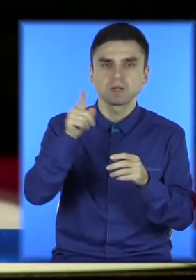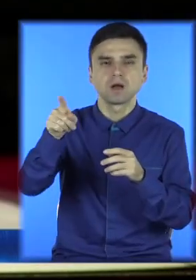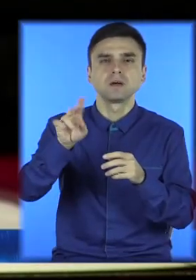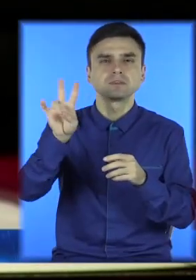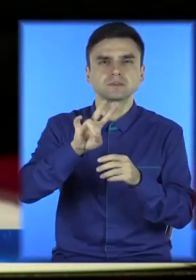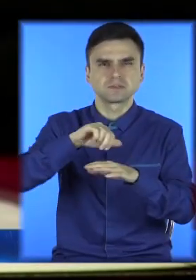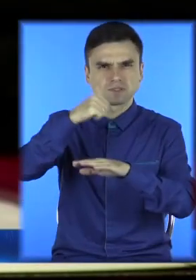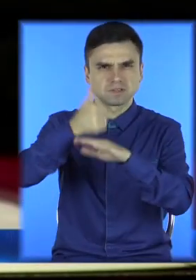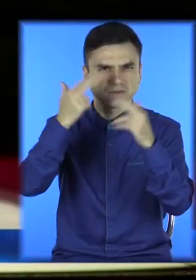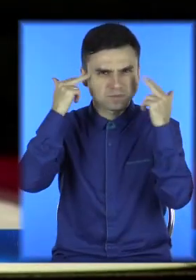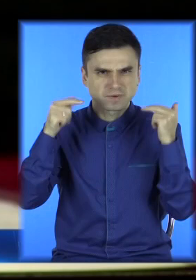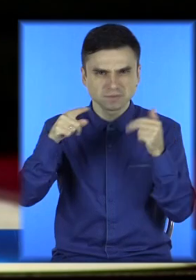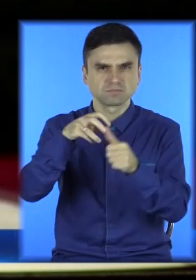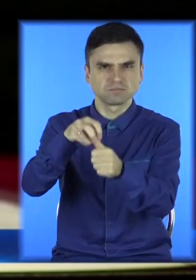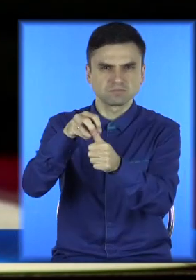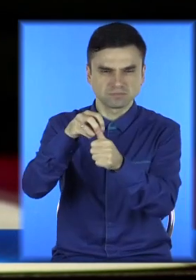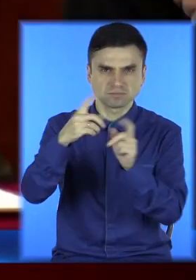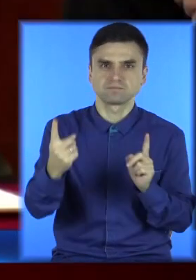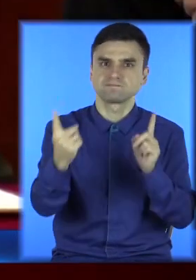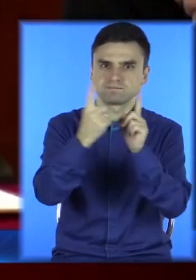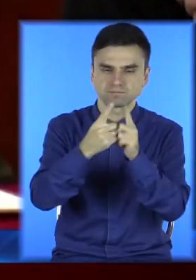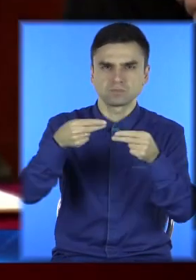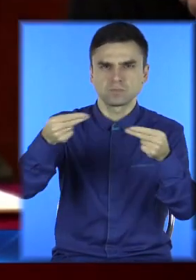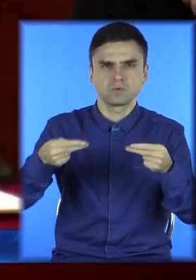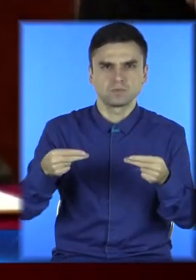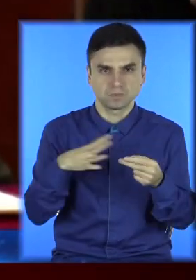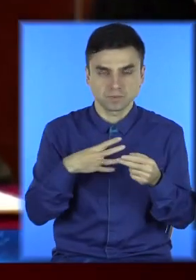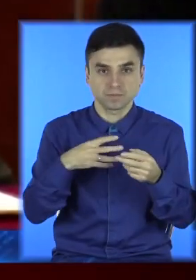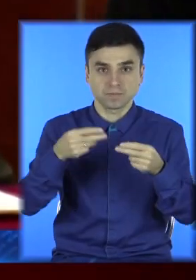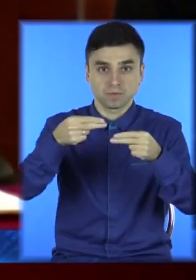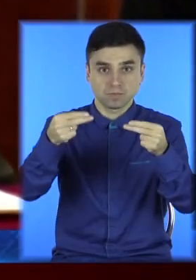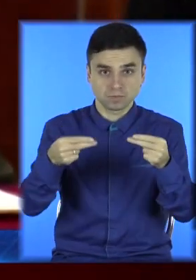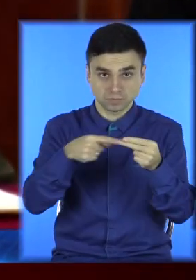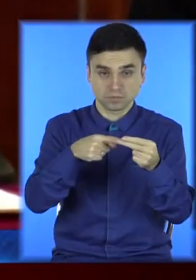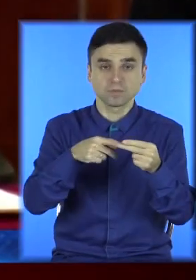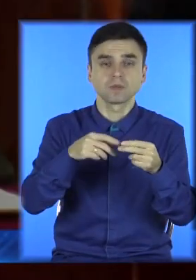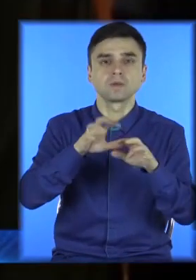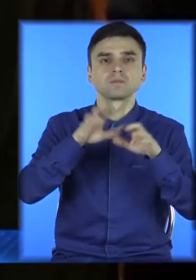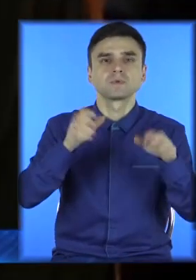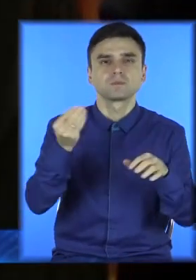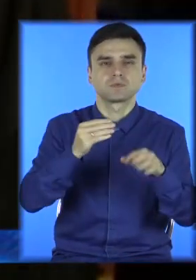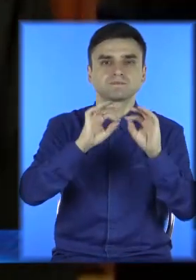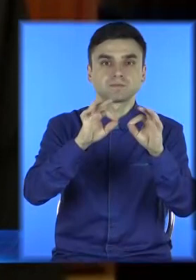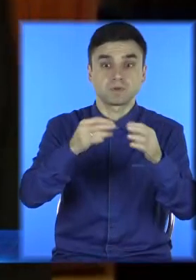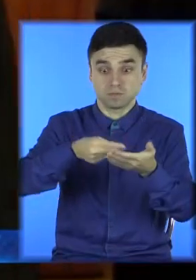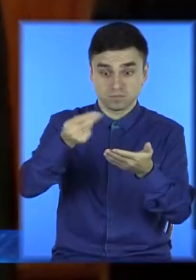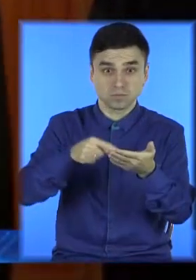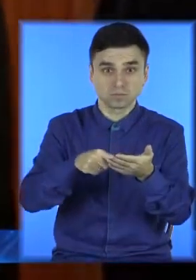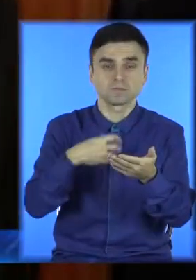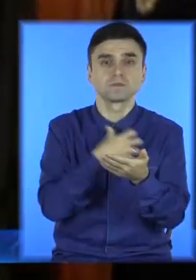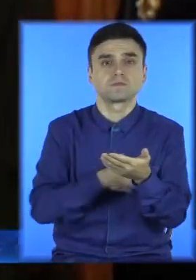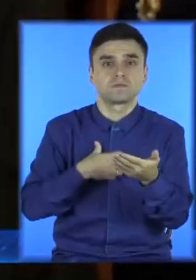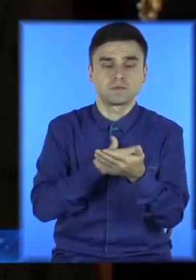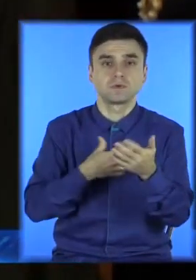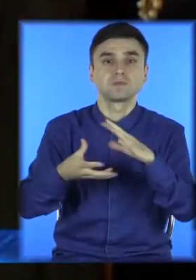між Вселенським патріархатом і Україною. Гарант заявив, що цей документ – один з важливих етапів надання українській церкві